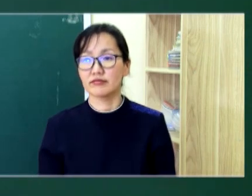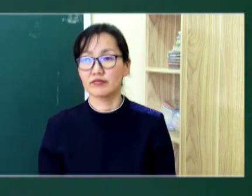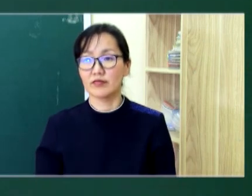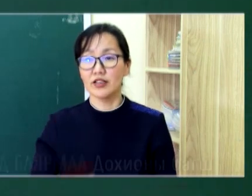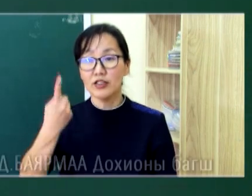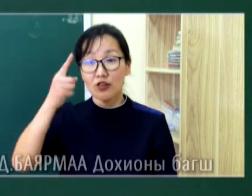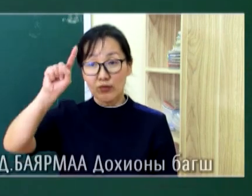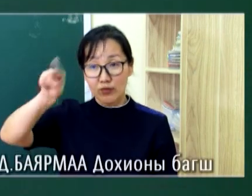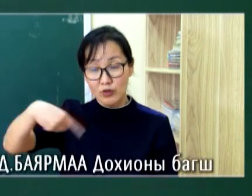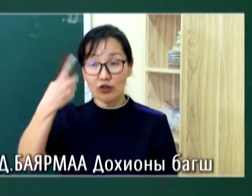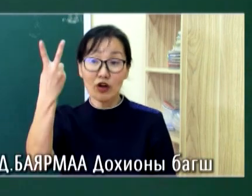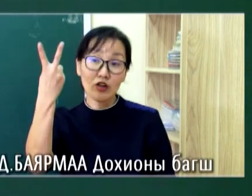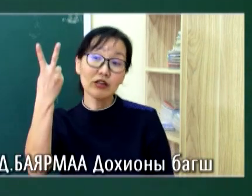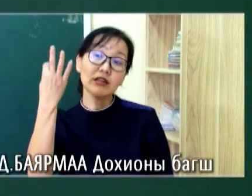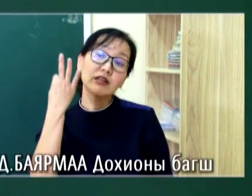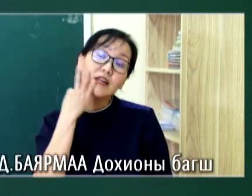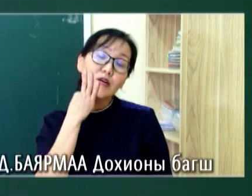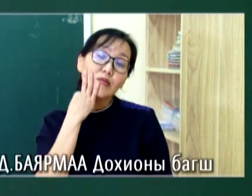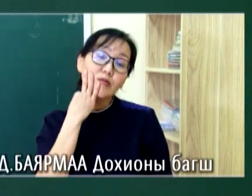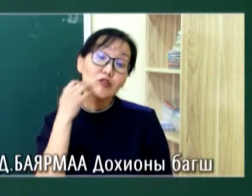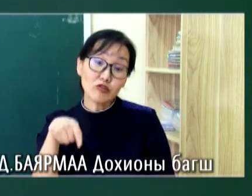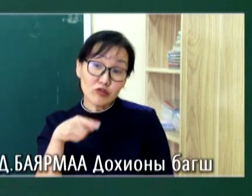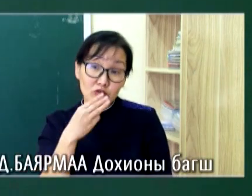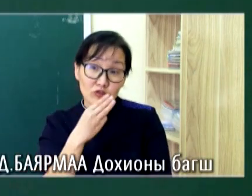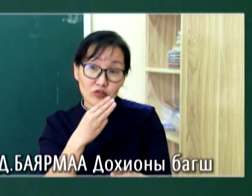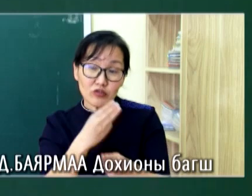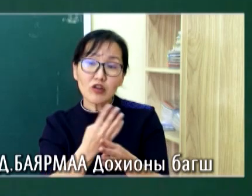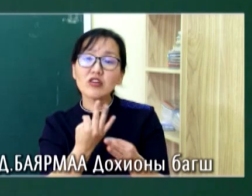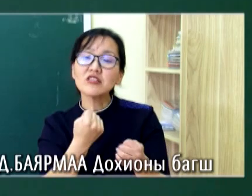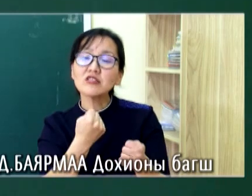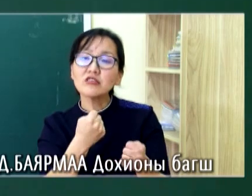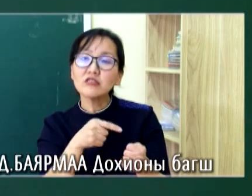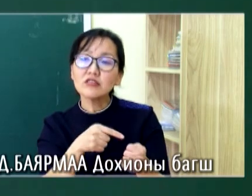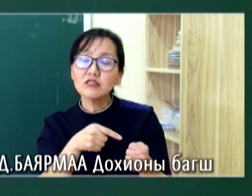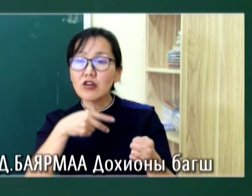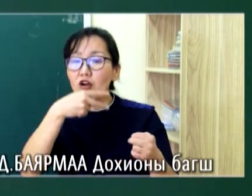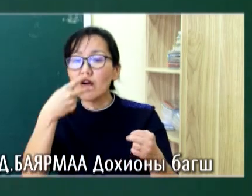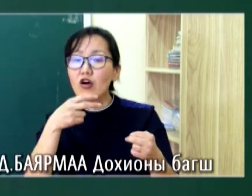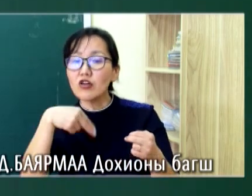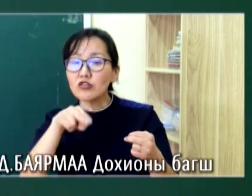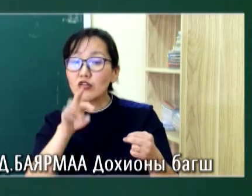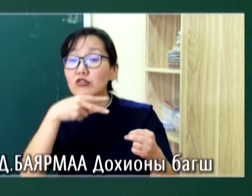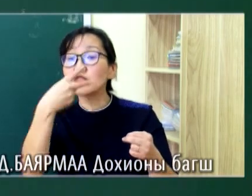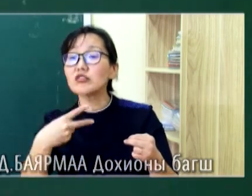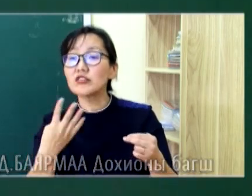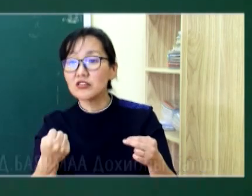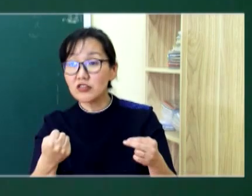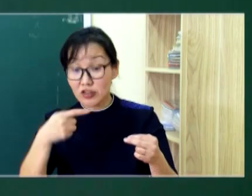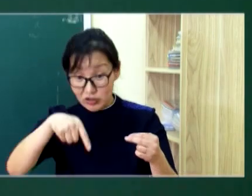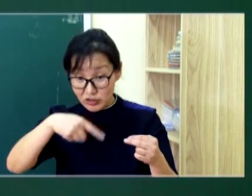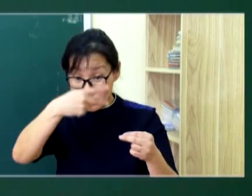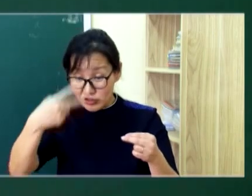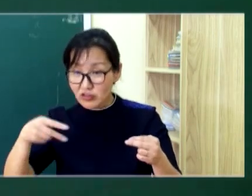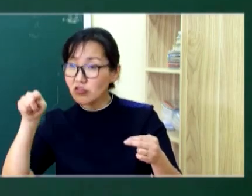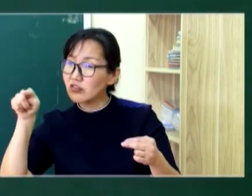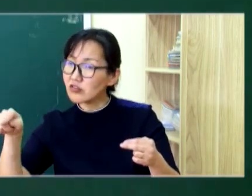128 гэдэг тоог тоомлъё. За 10-ны хэсгээр тоомлох гэж байгаа учраас 10-ны хэсгийн оронгоо бид нар их сайн харах ёстой. Эхлээд